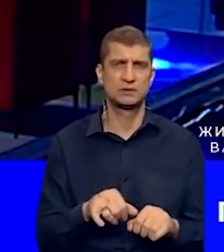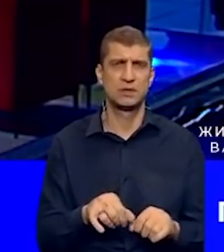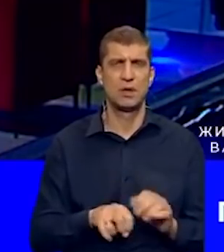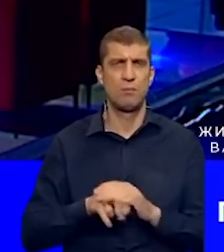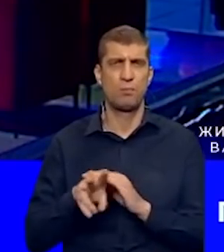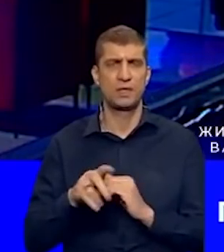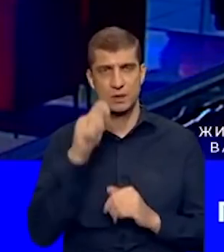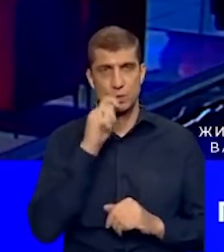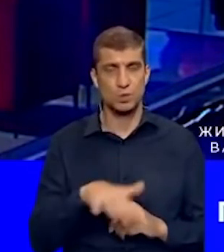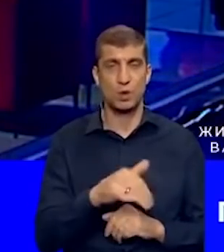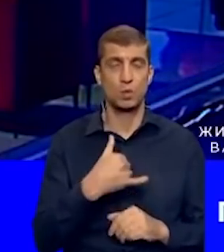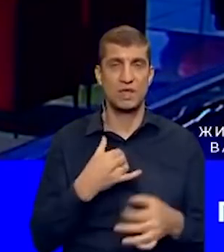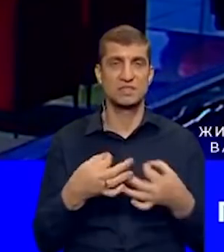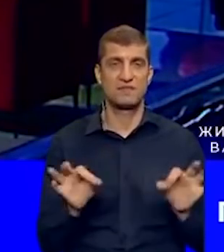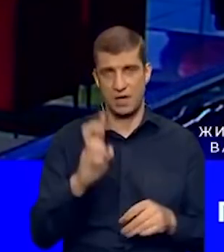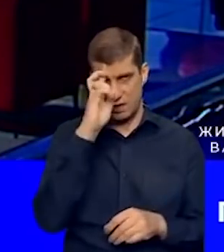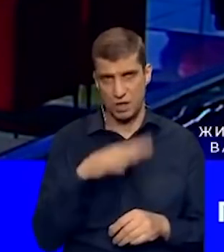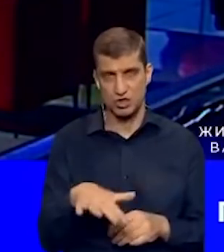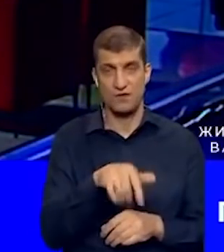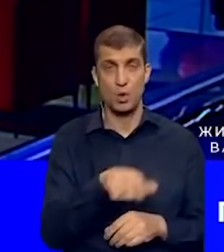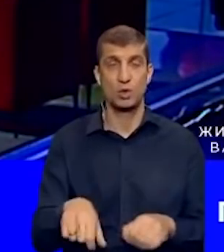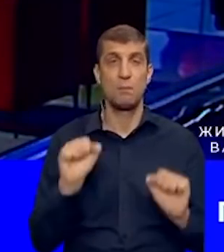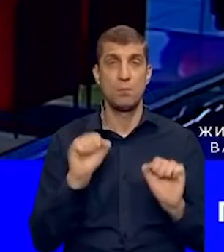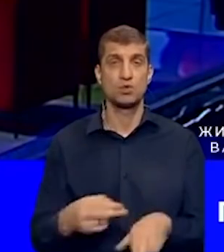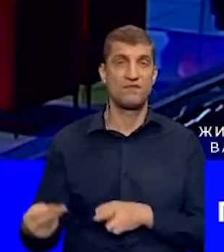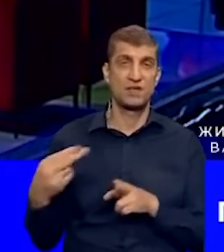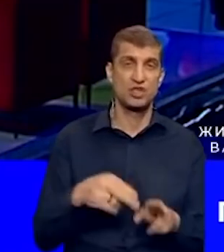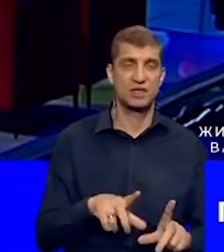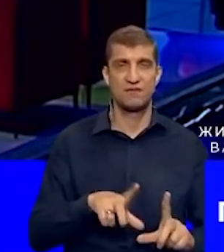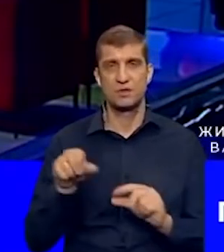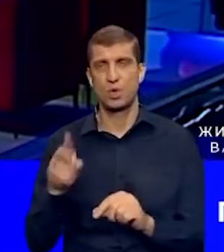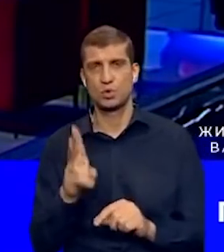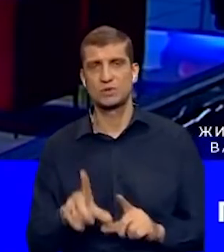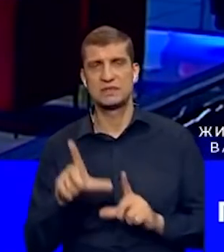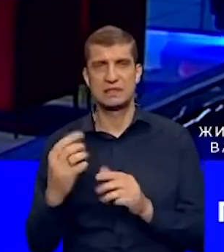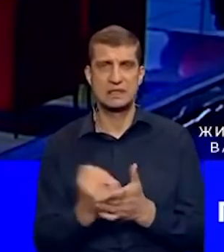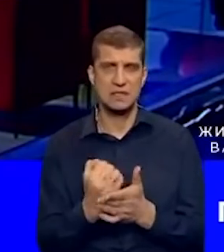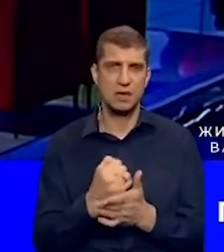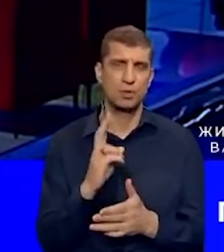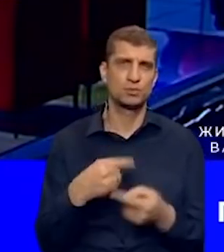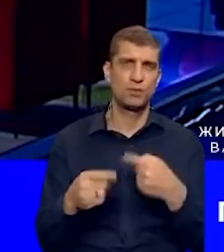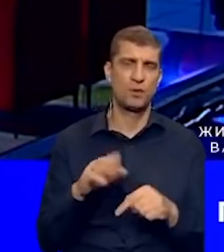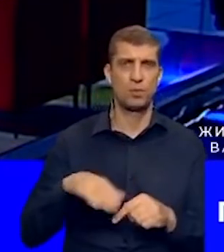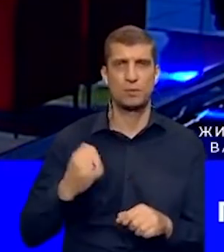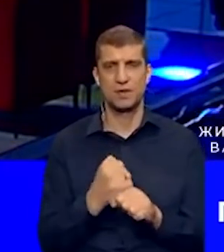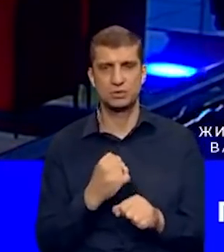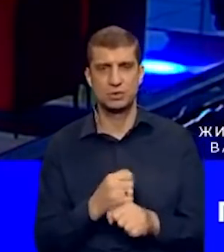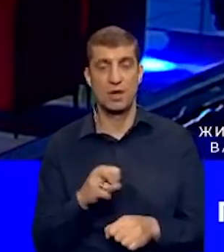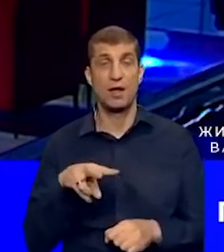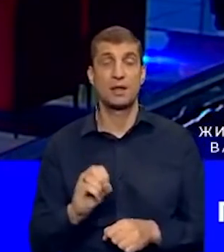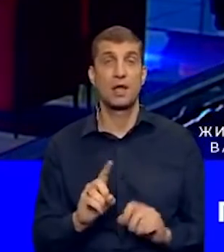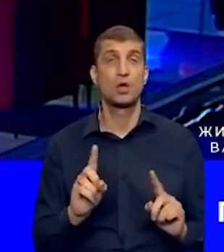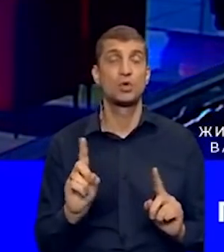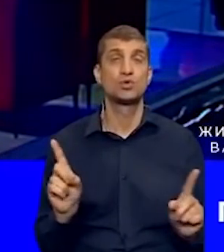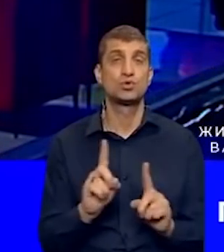У нас вільна держава, люди можуть в'їжджати і виїжджати. Хтось їде на заробітки, хтось повертається, потім працює. Але чого